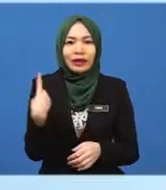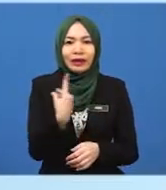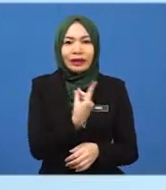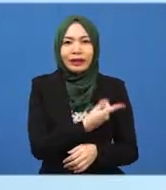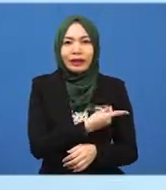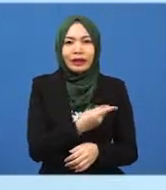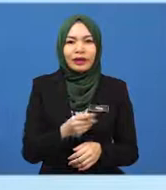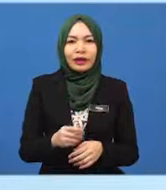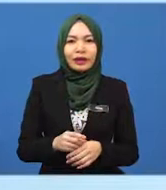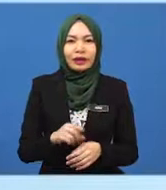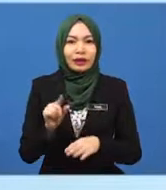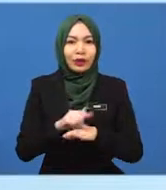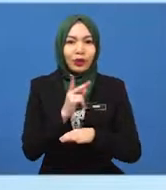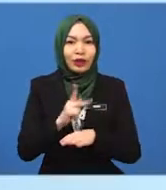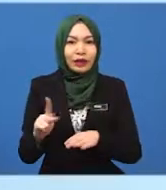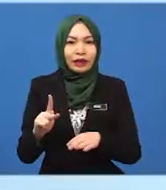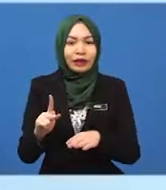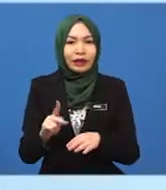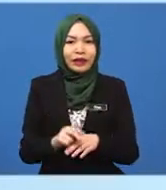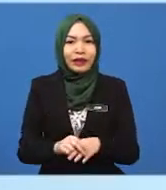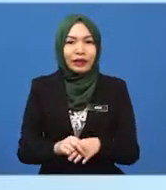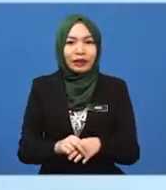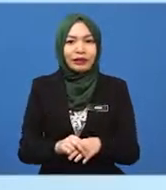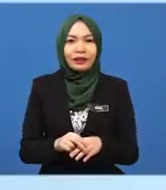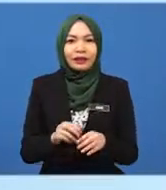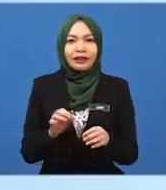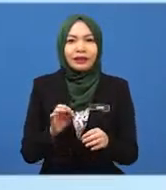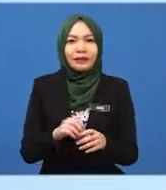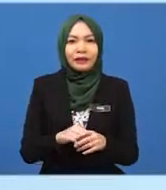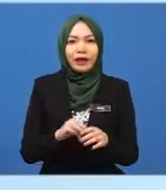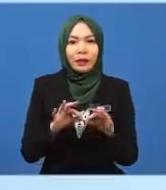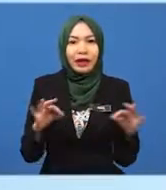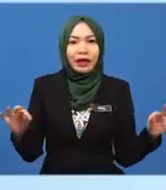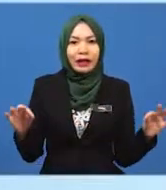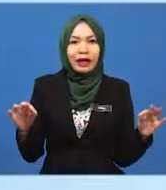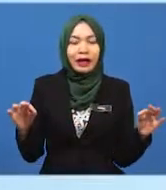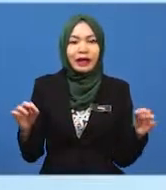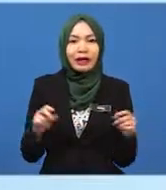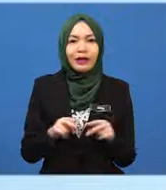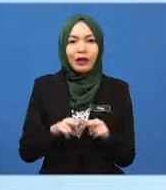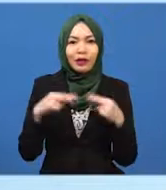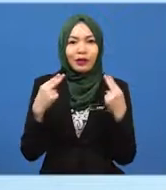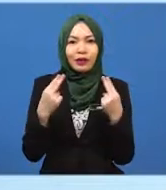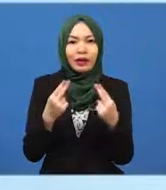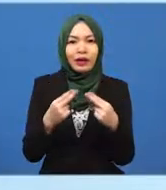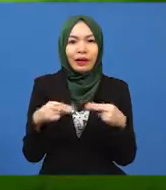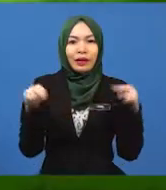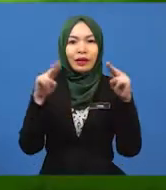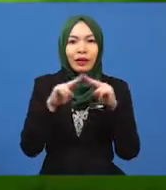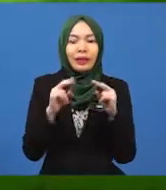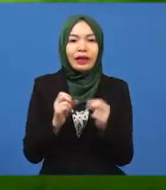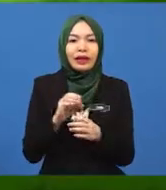merangkaikan antara subjek dengan frasa-frasa utama dalam predikat.